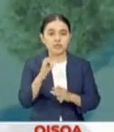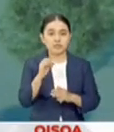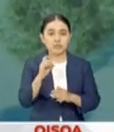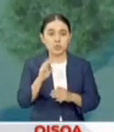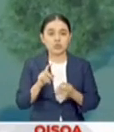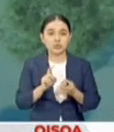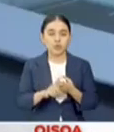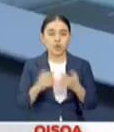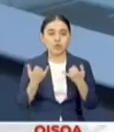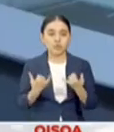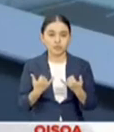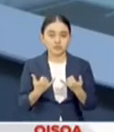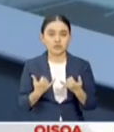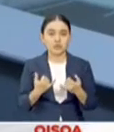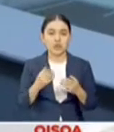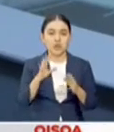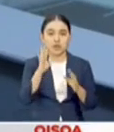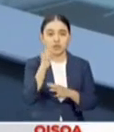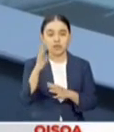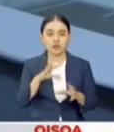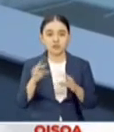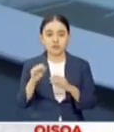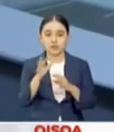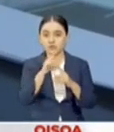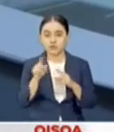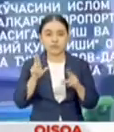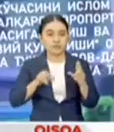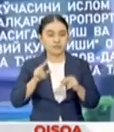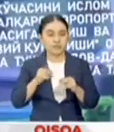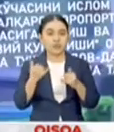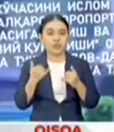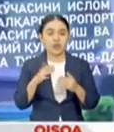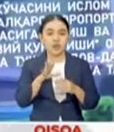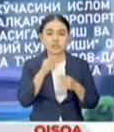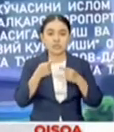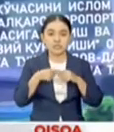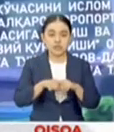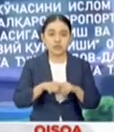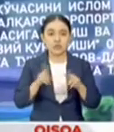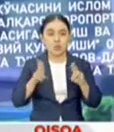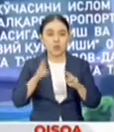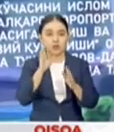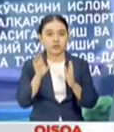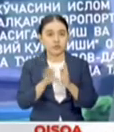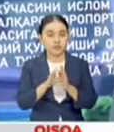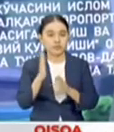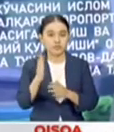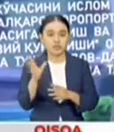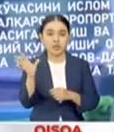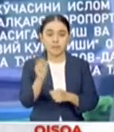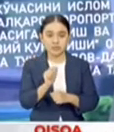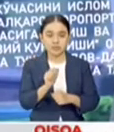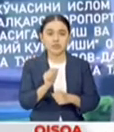bog'liq. Hozir daraxt ko'chirilgan o'z sezon hisoblanadi. O'sha hamma narsa agrotexnika qoidalariga rioya qilib qilinsa, hamma